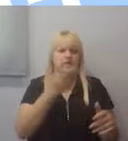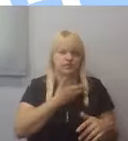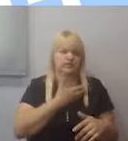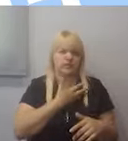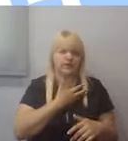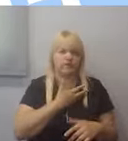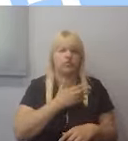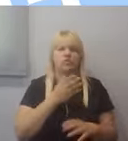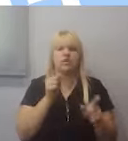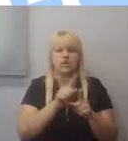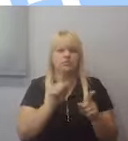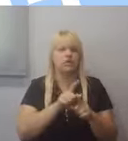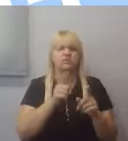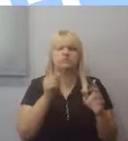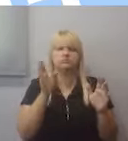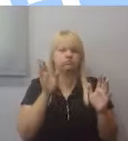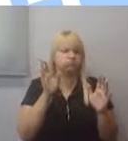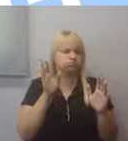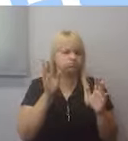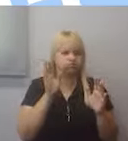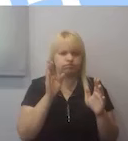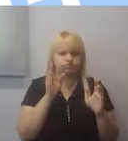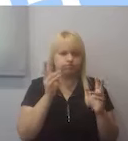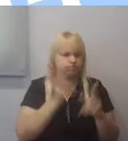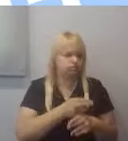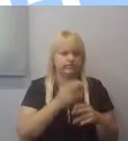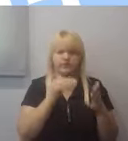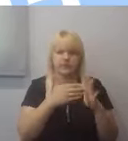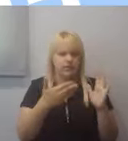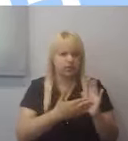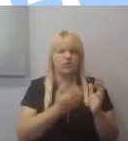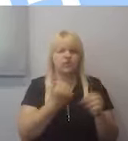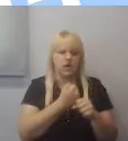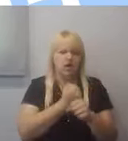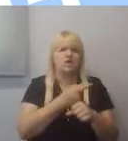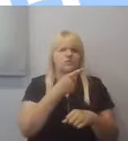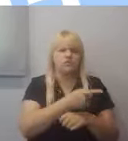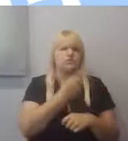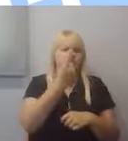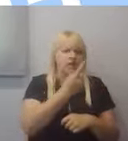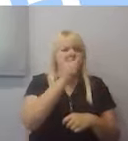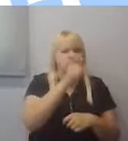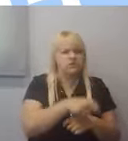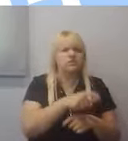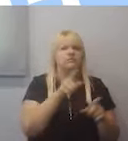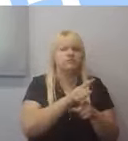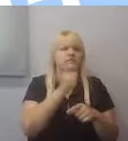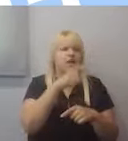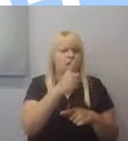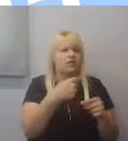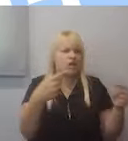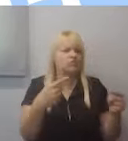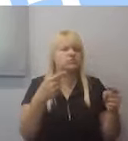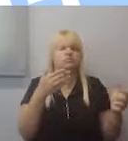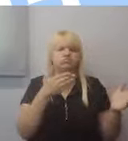visbezcerīgākajām situācijām tātad strādājam un novirzam šim vienam varbūt cietušajam pat vairāk resursus